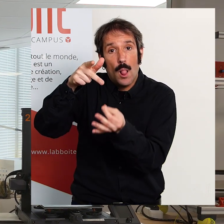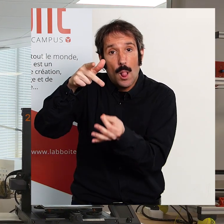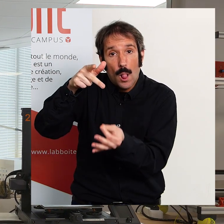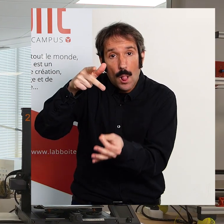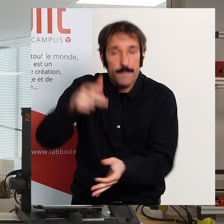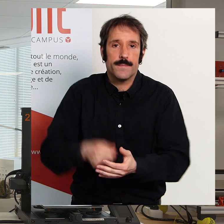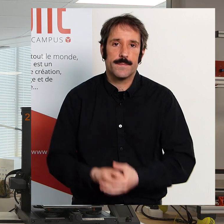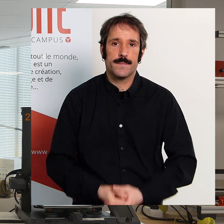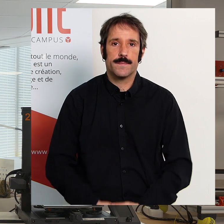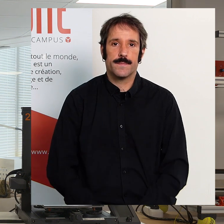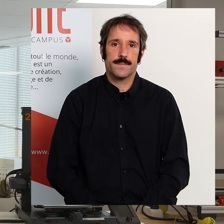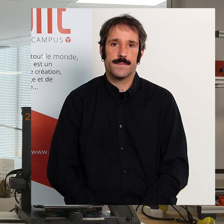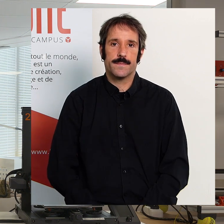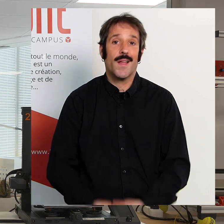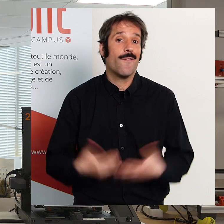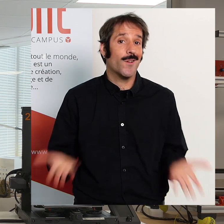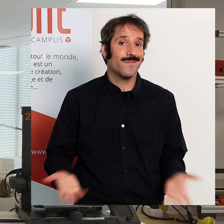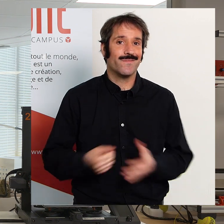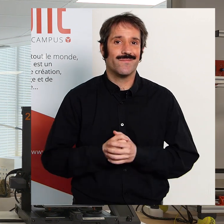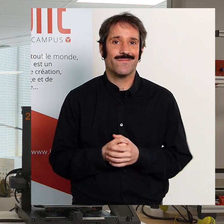Regardez ici, vous allez voir le fil couler.